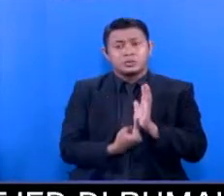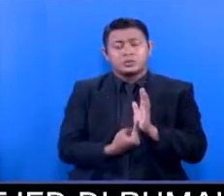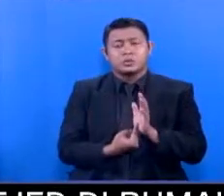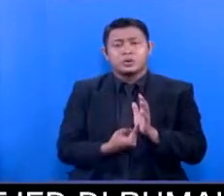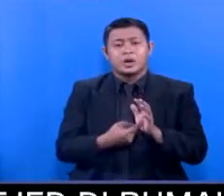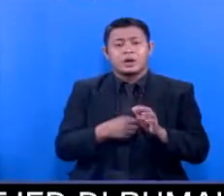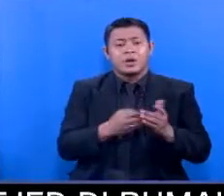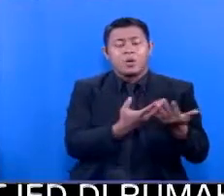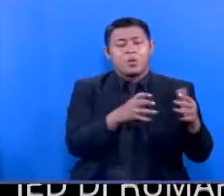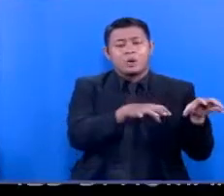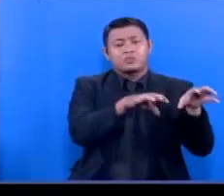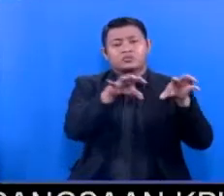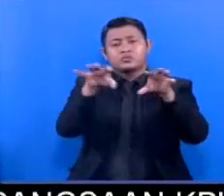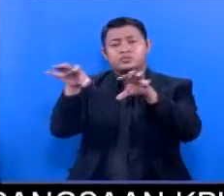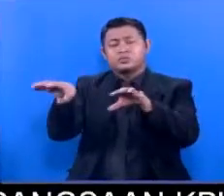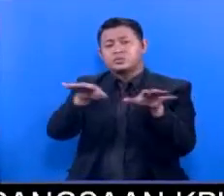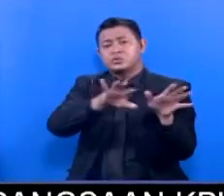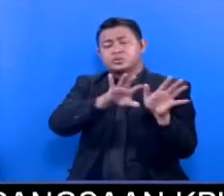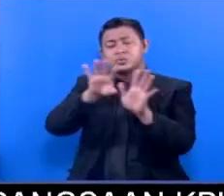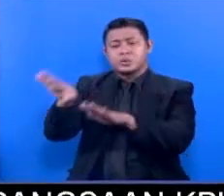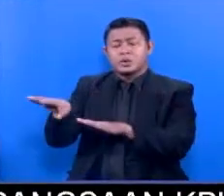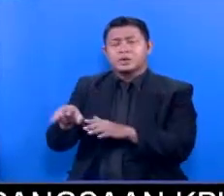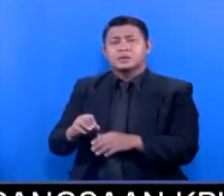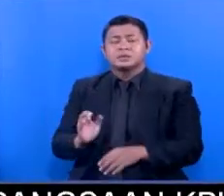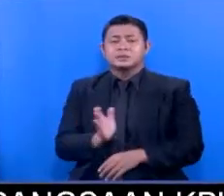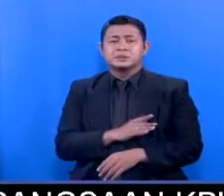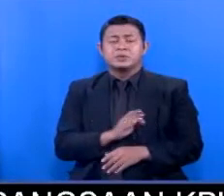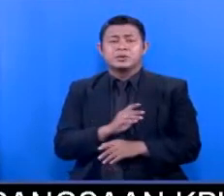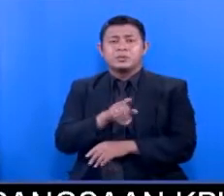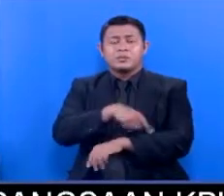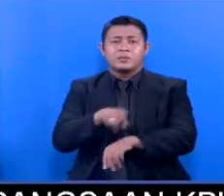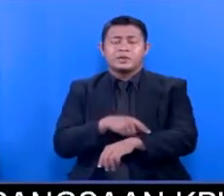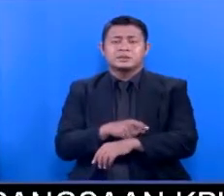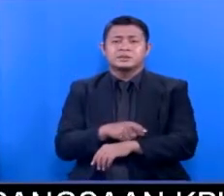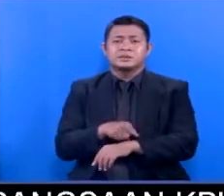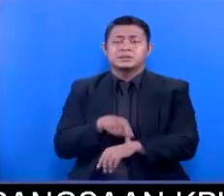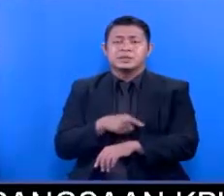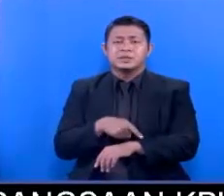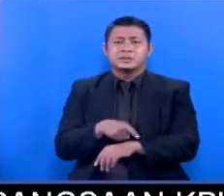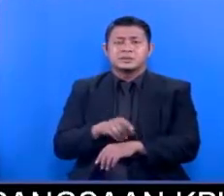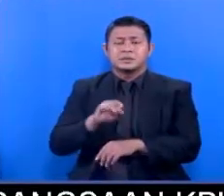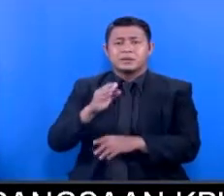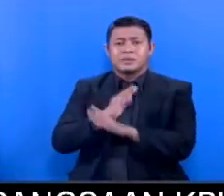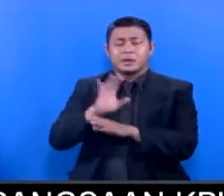mobilitas warga justru meningkat signifikan sebelum masa pelarangan mudik atau 3 pekan sebelum Lebaran.